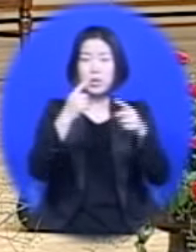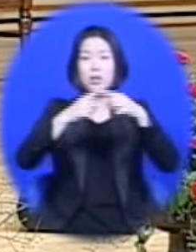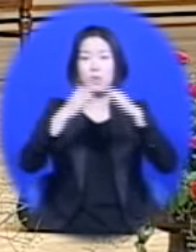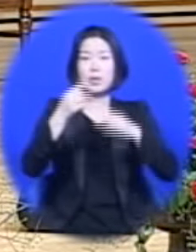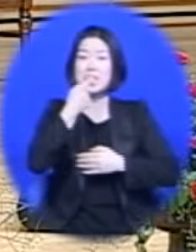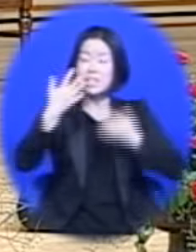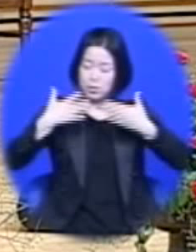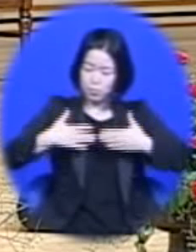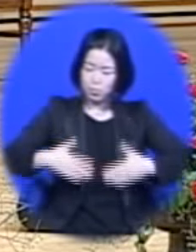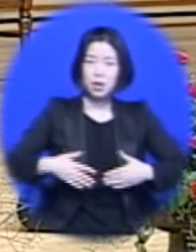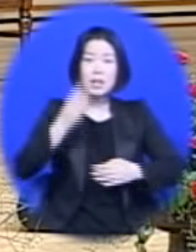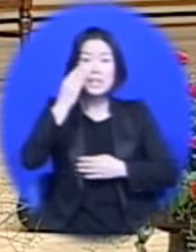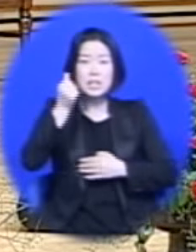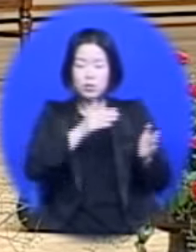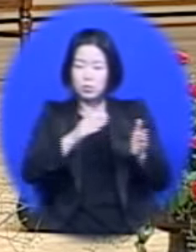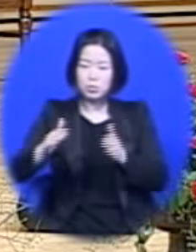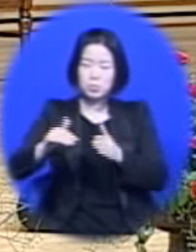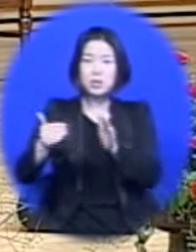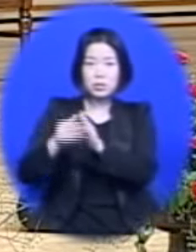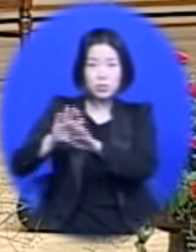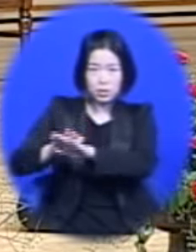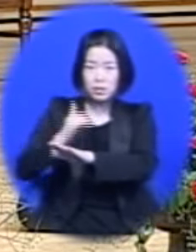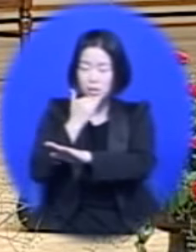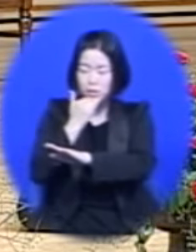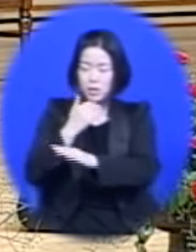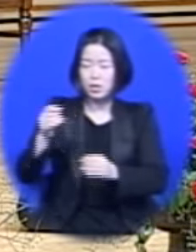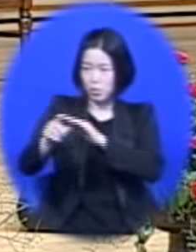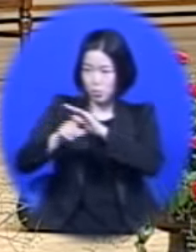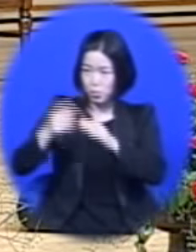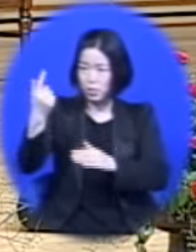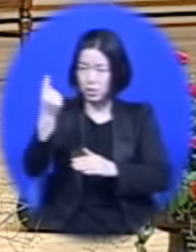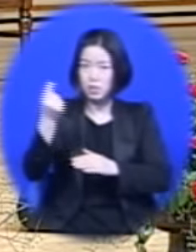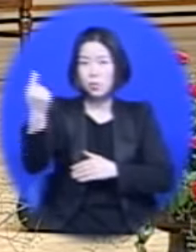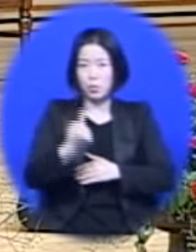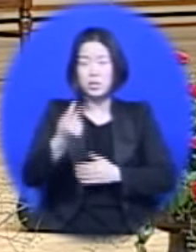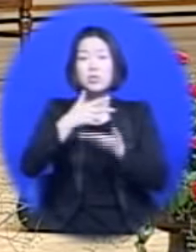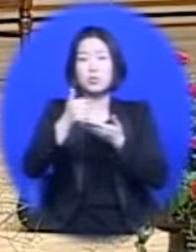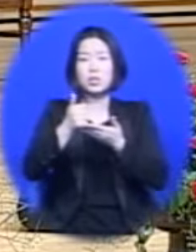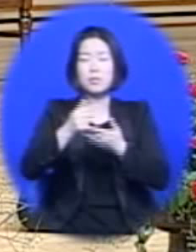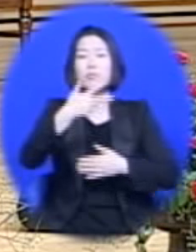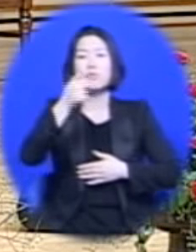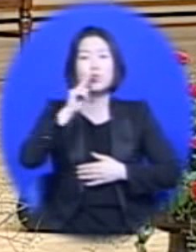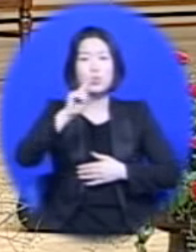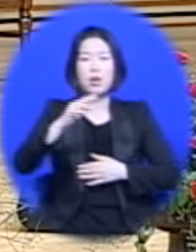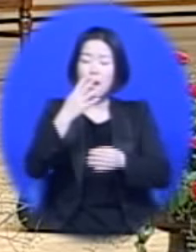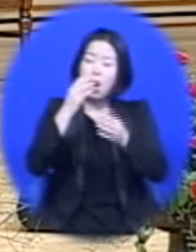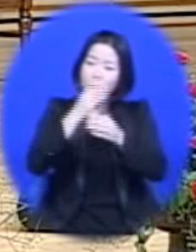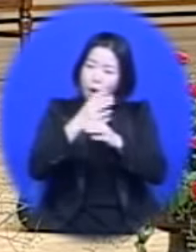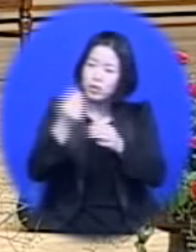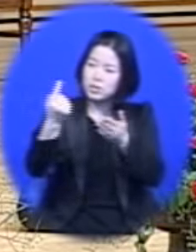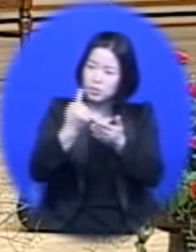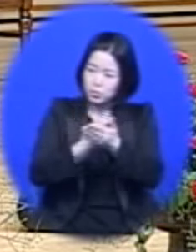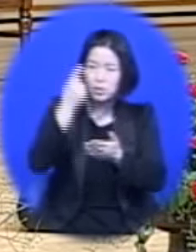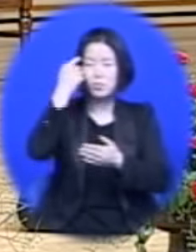입고 기름 준비 다 해놓고 기다려오니 도적같이 오심하고 하신 예수님, 오 주여 언제나